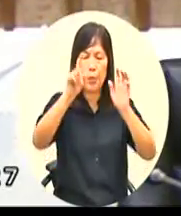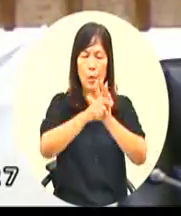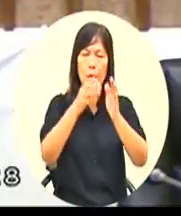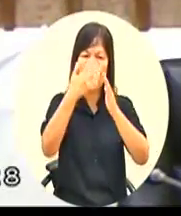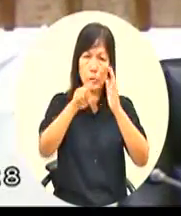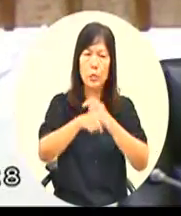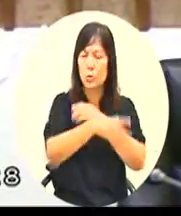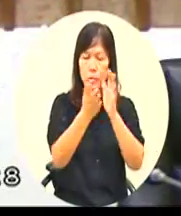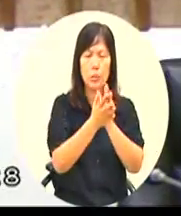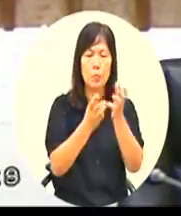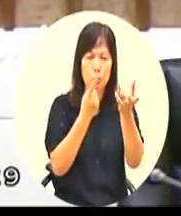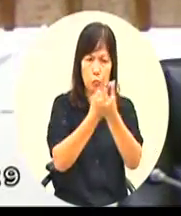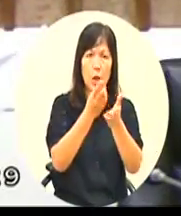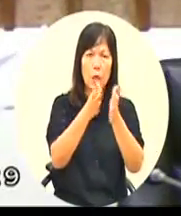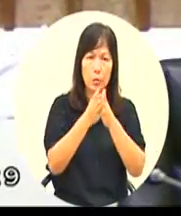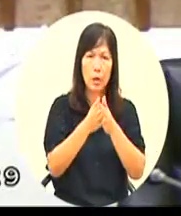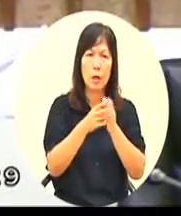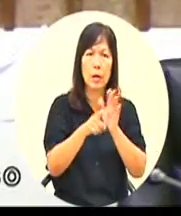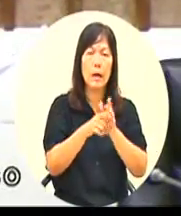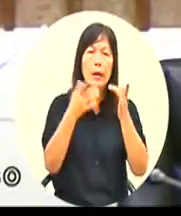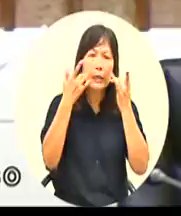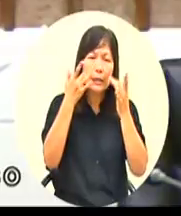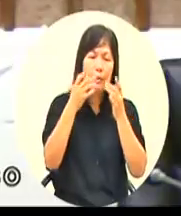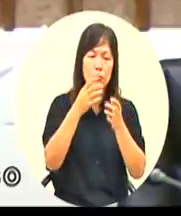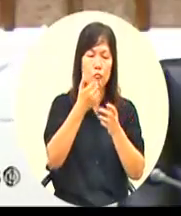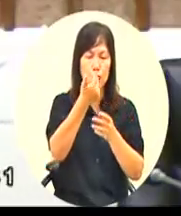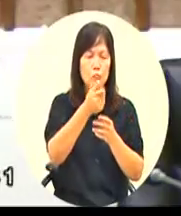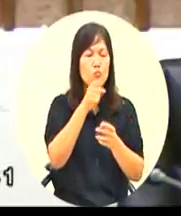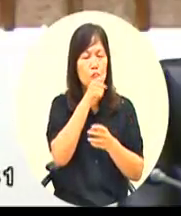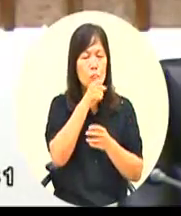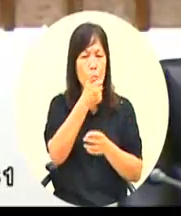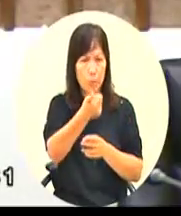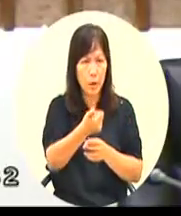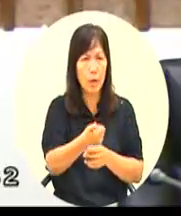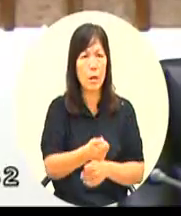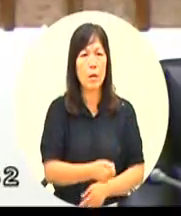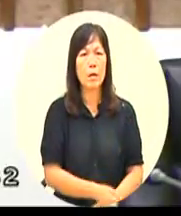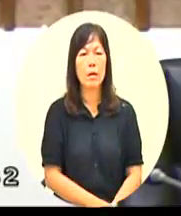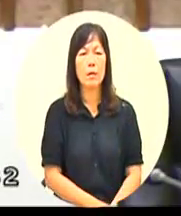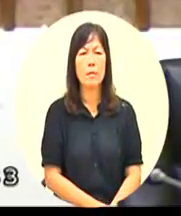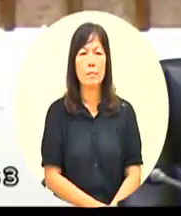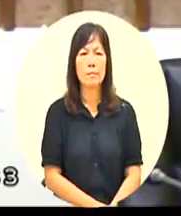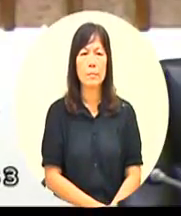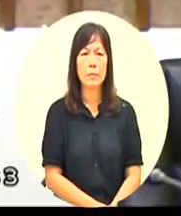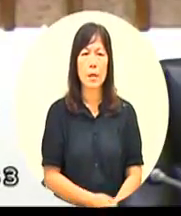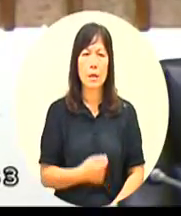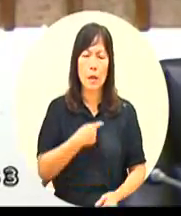家都能参与，因为把菜色弄得更好更营养。那其实大家都知道说